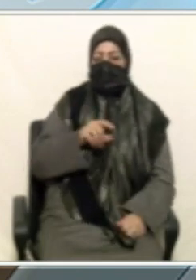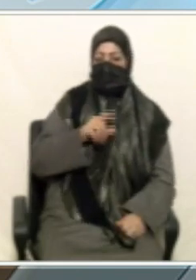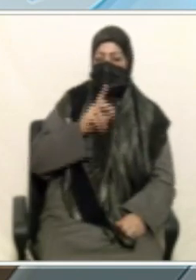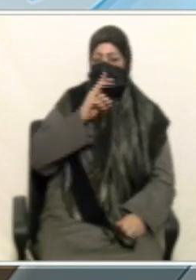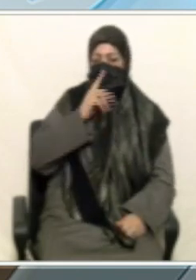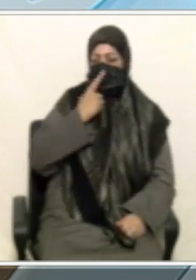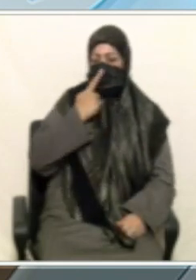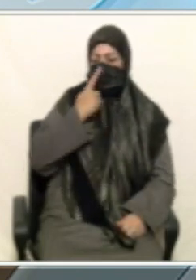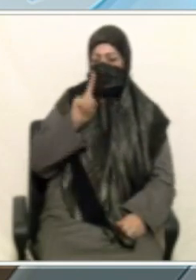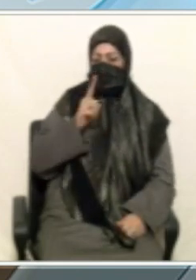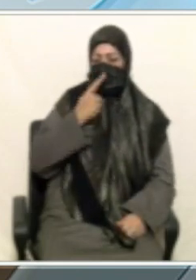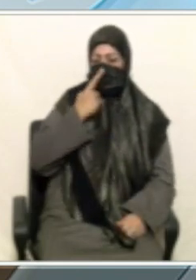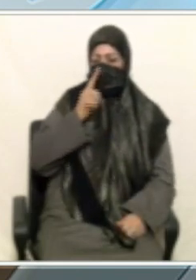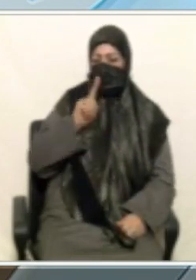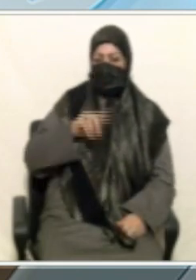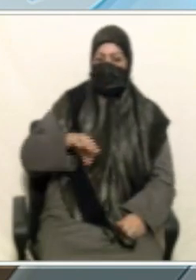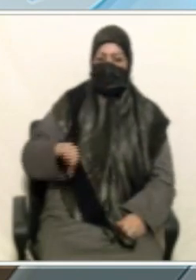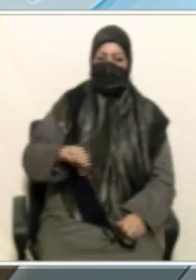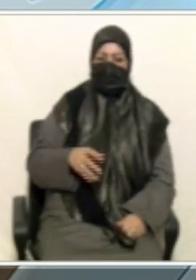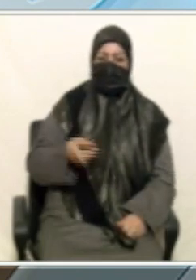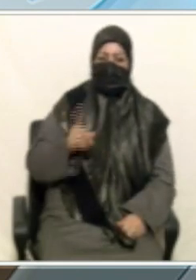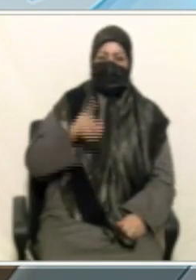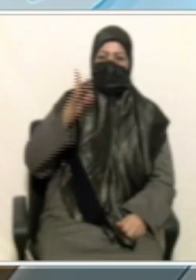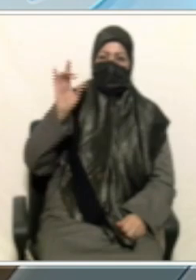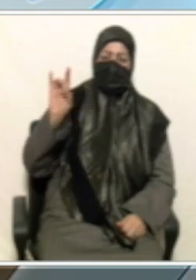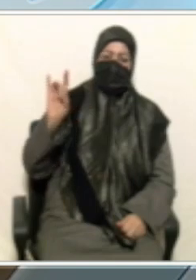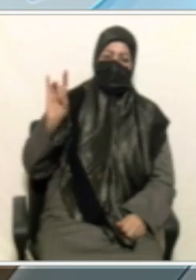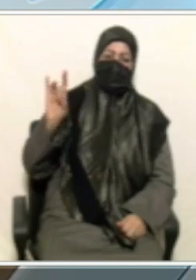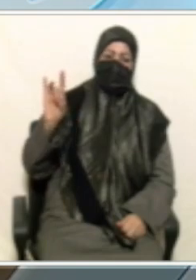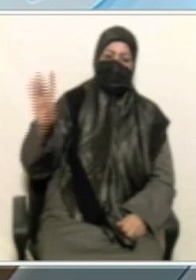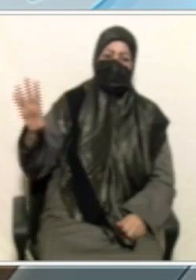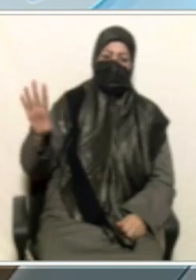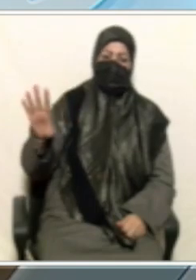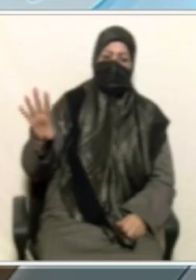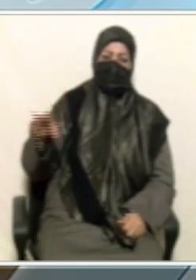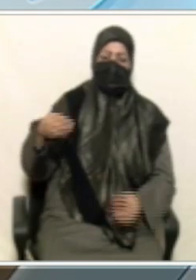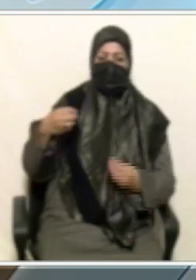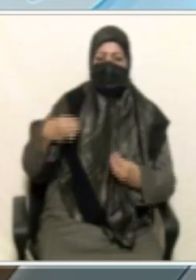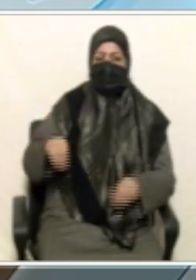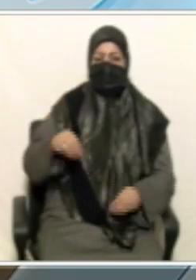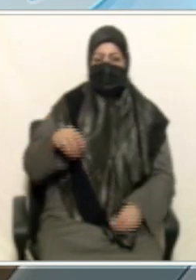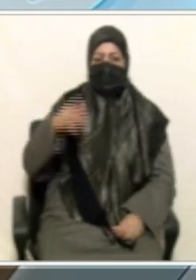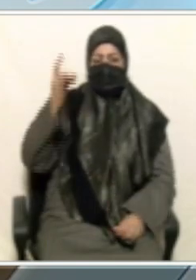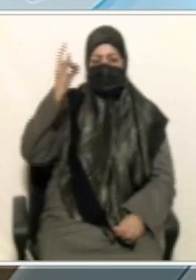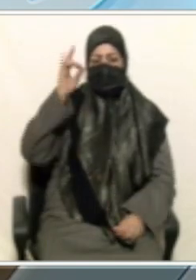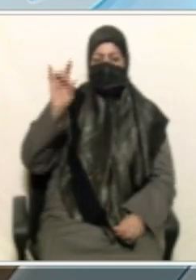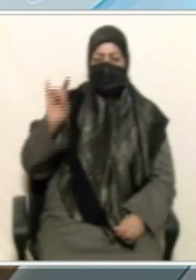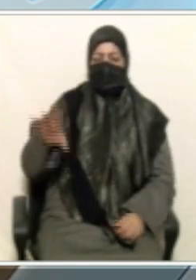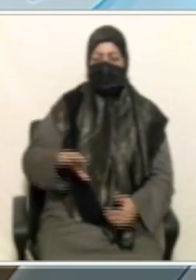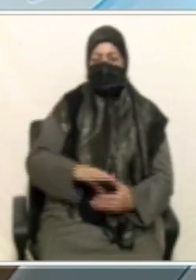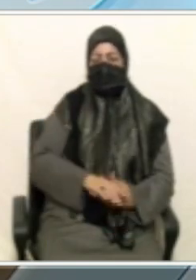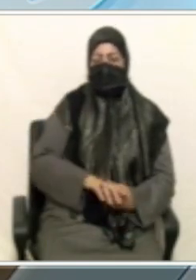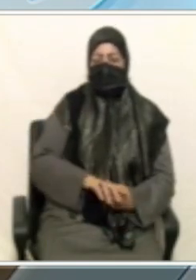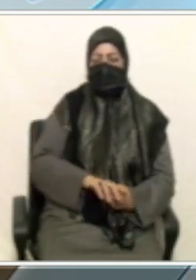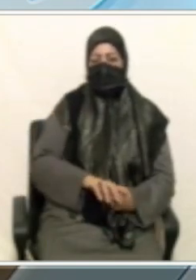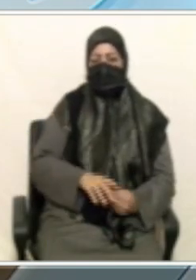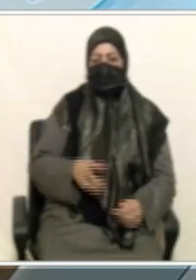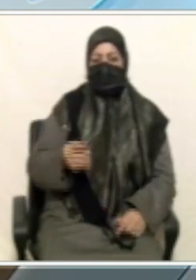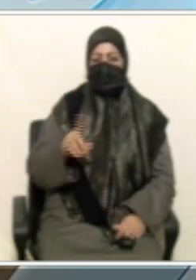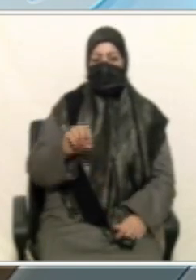نعوذ بالله عز وجل من الخذلان. الأخ يوسف من بنغازي